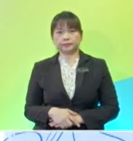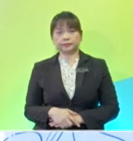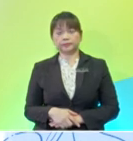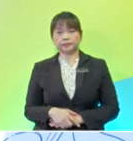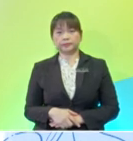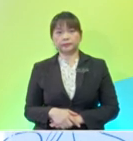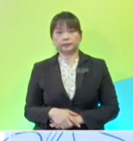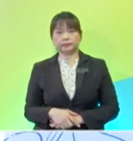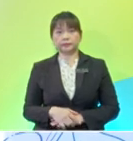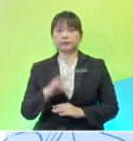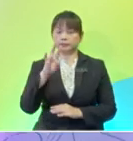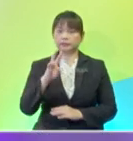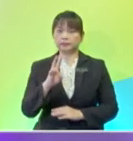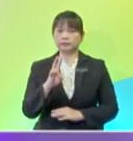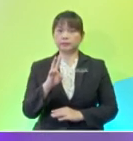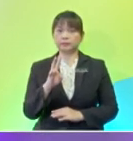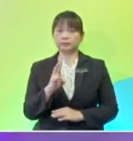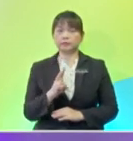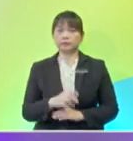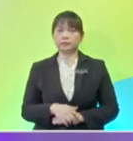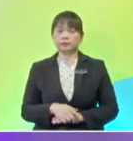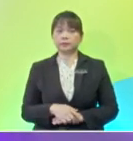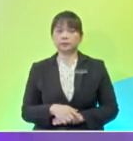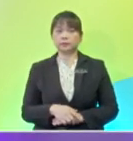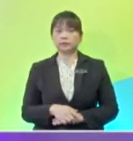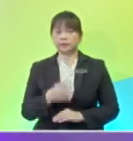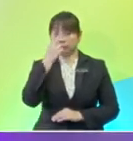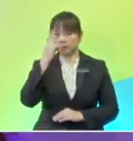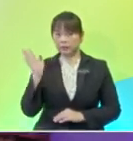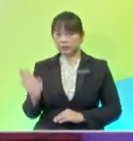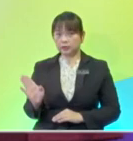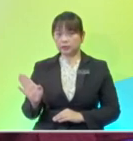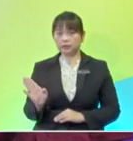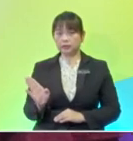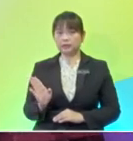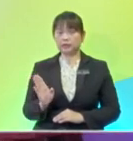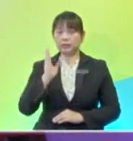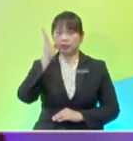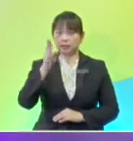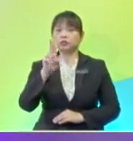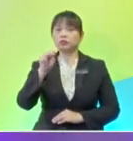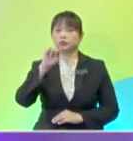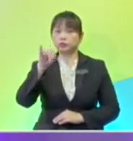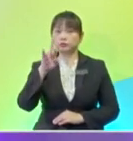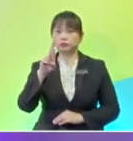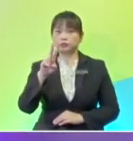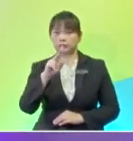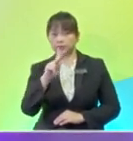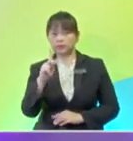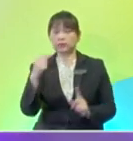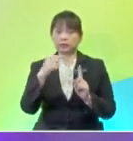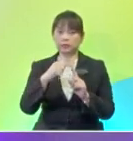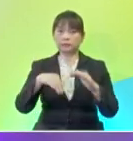7 ini akan tujuh double Prime 7 double Prime ini unjulkan ke bawah Kak sinilah 7 double prank kita